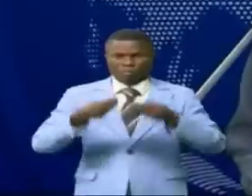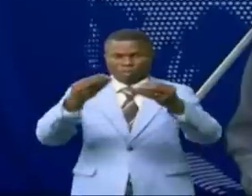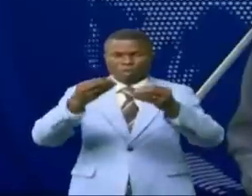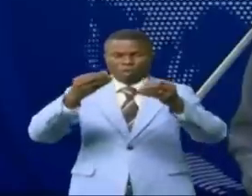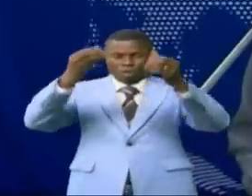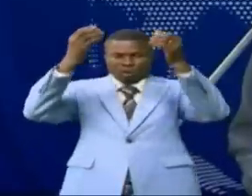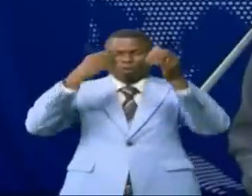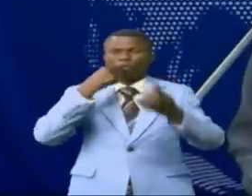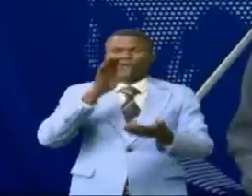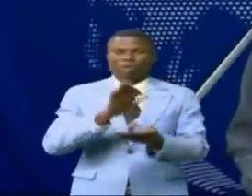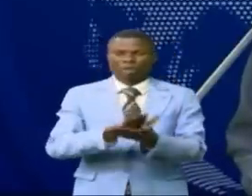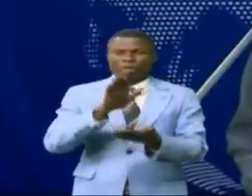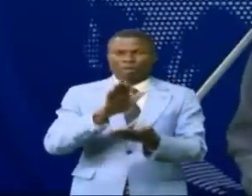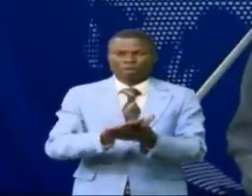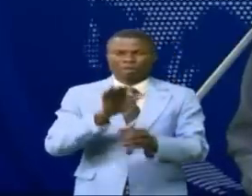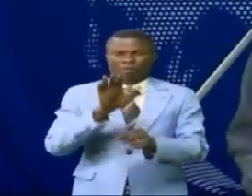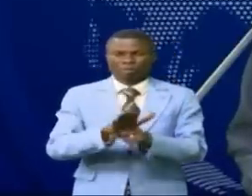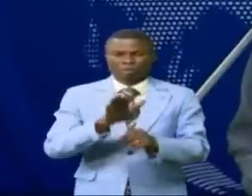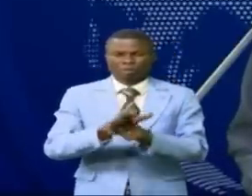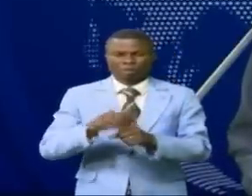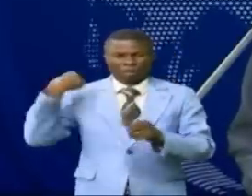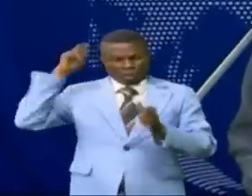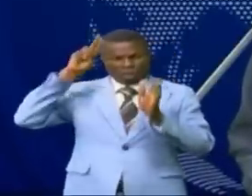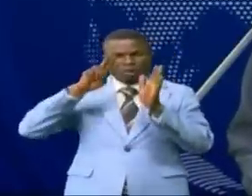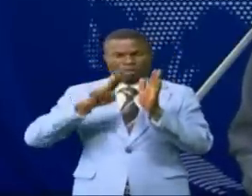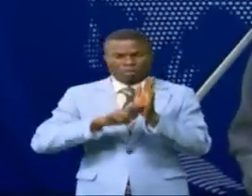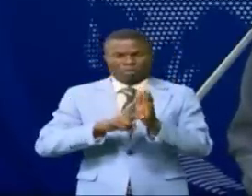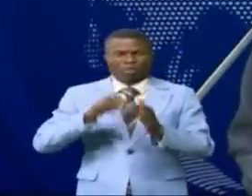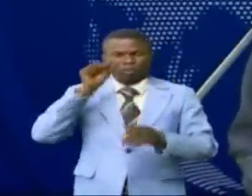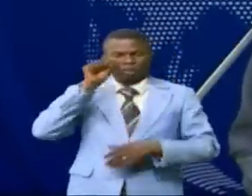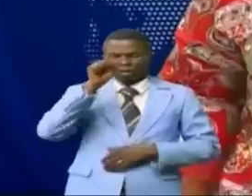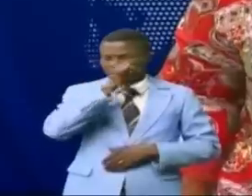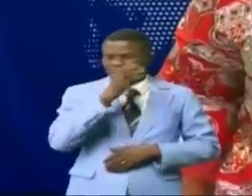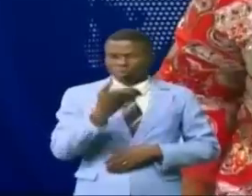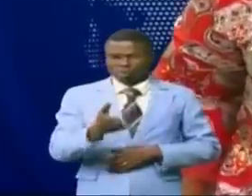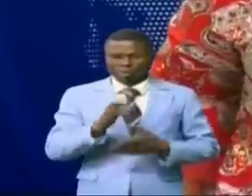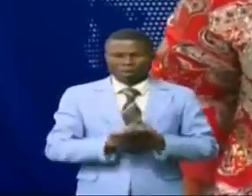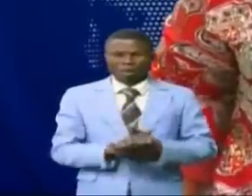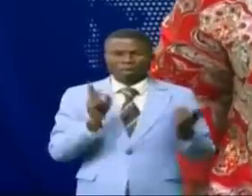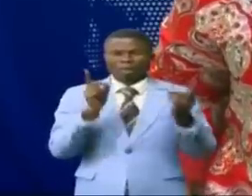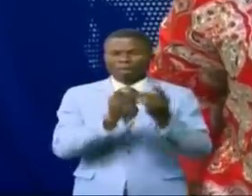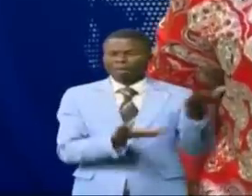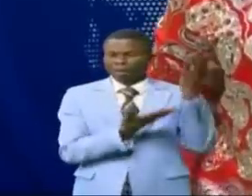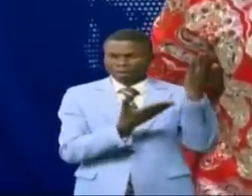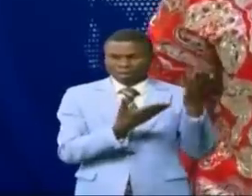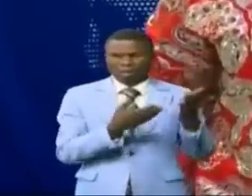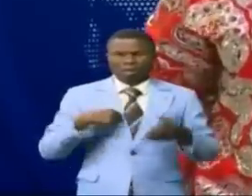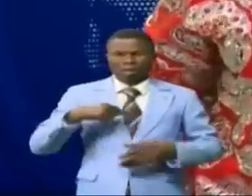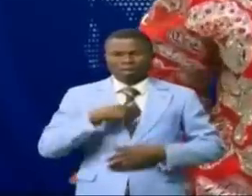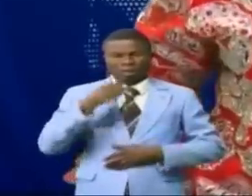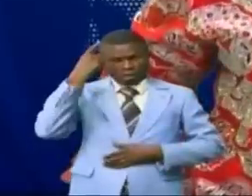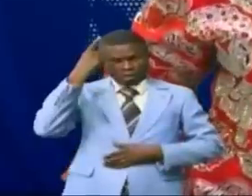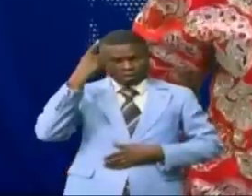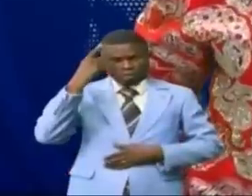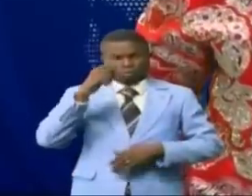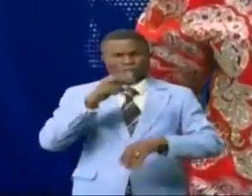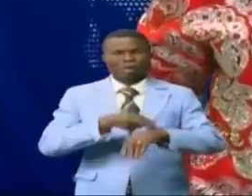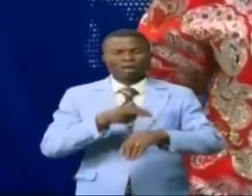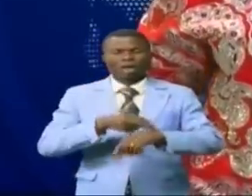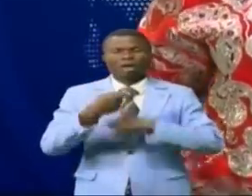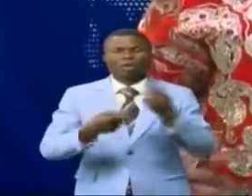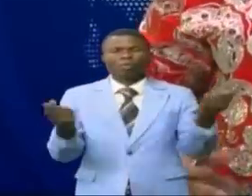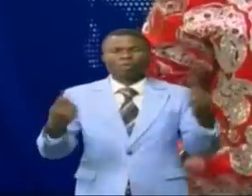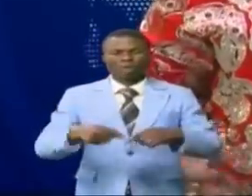et féliciter le gouvernement Sama Lukonde. C'est un grand rendez-vous, nous l'avons bien compris, c'est de quelle heure à quelle heure